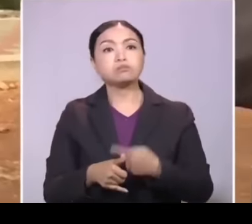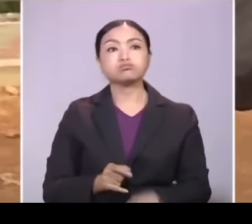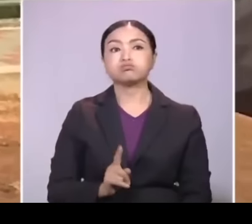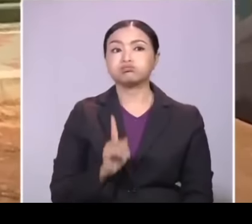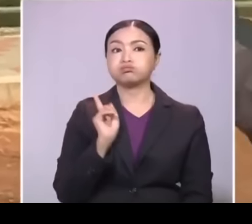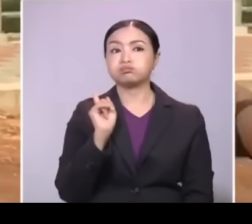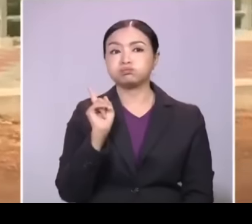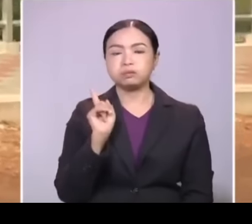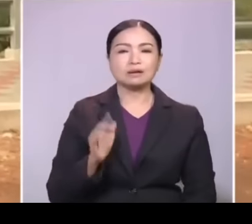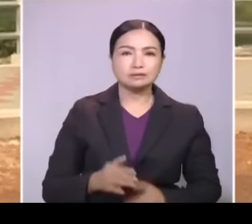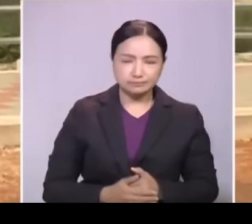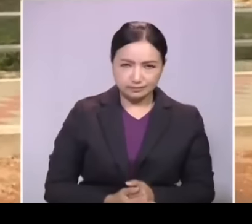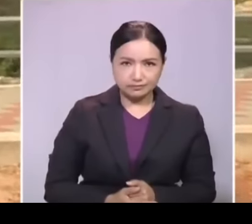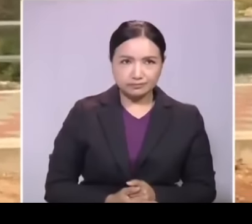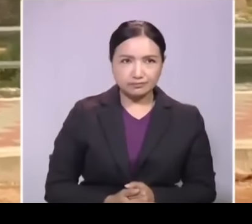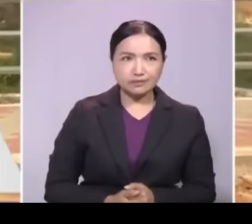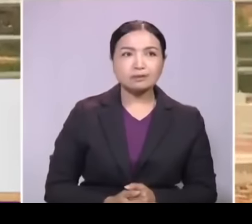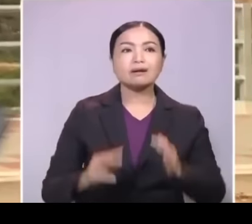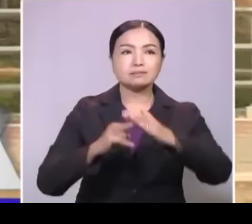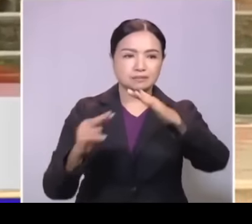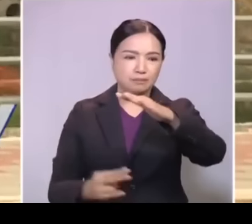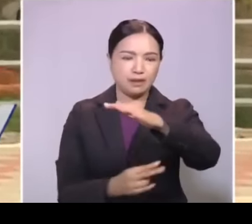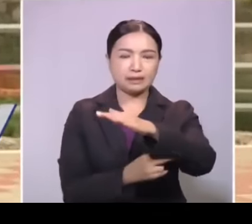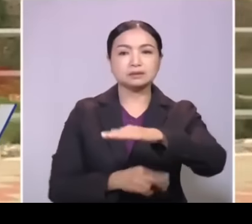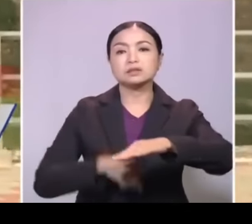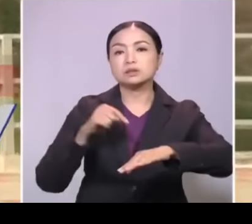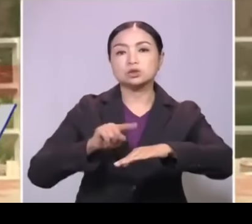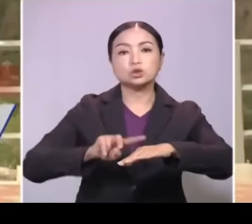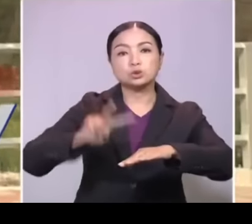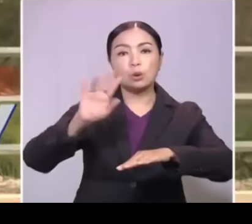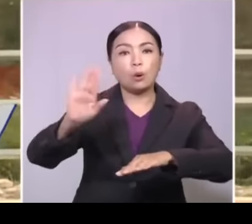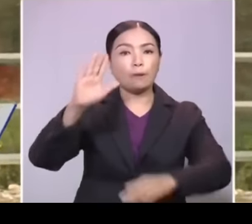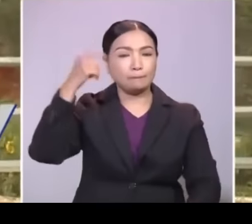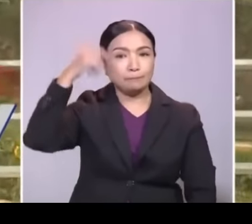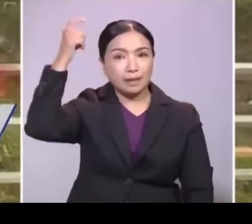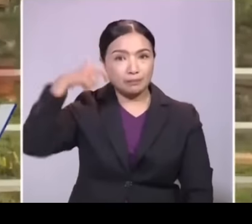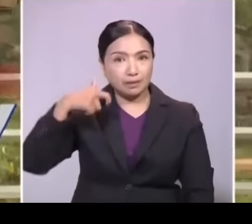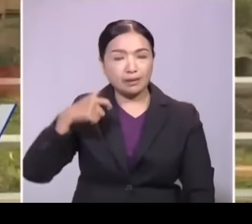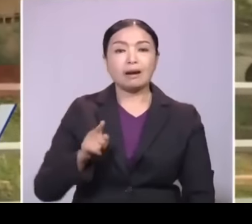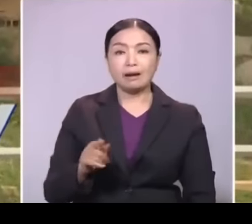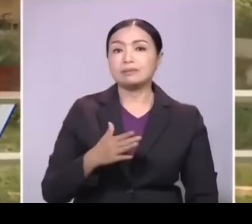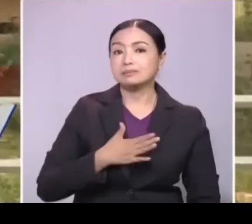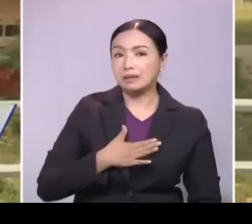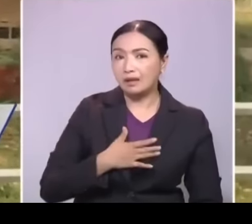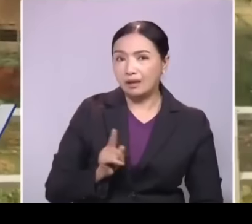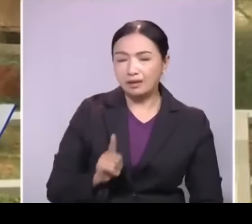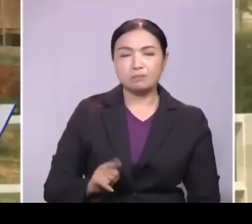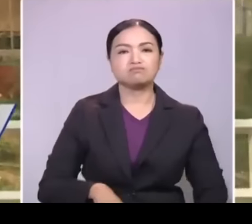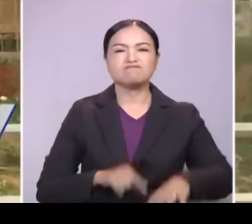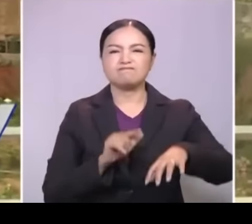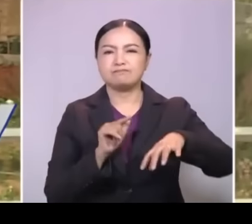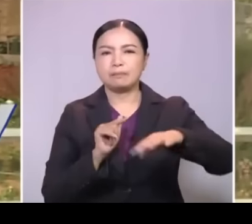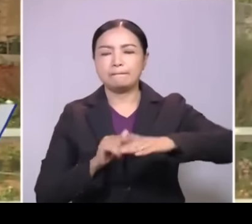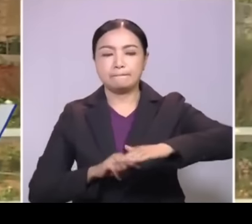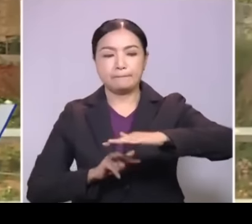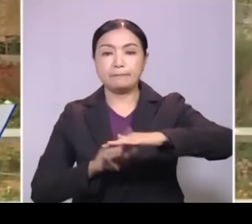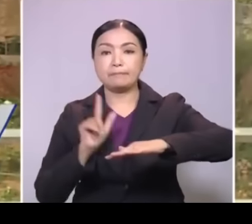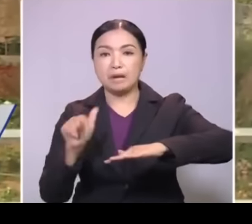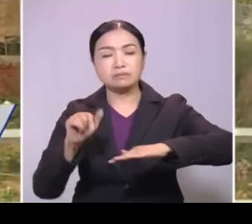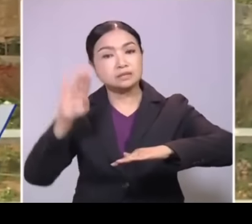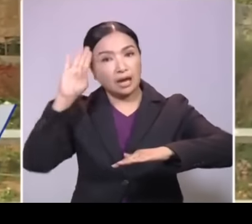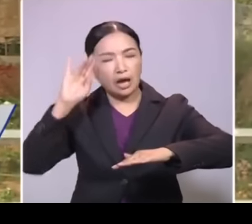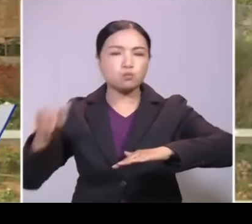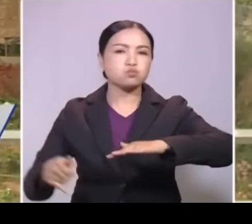ของด่านสะพานมิตรภาพแห่งที่2ของเมียนมานะครับซึ่งก็ถือว่าเป็นฐานที่มั่นสุดท้ายของทหาร